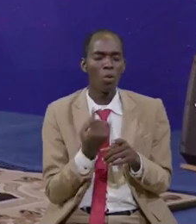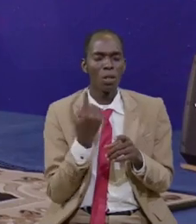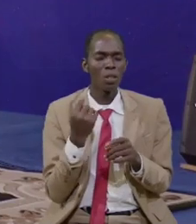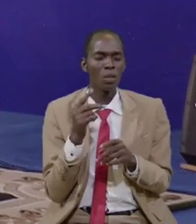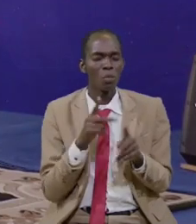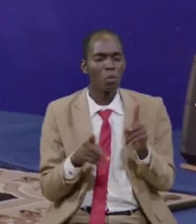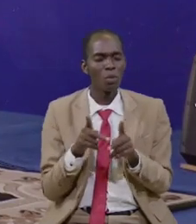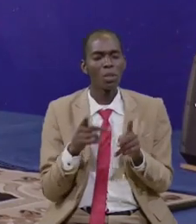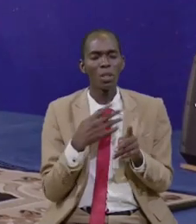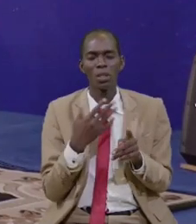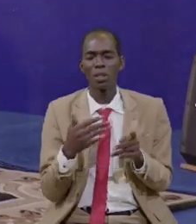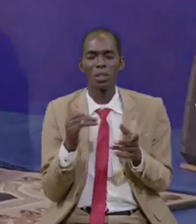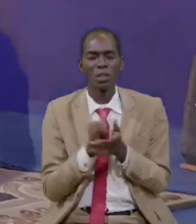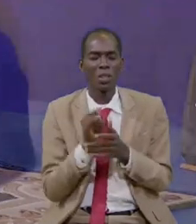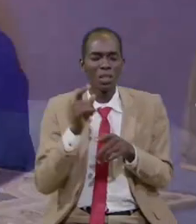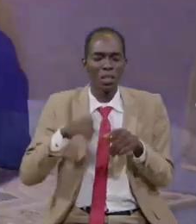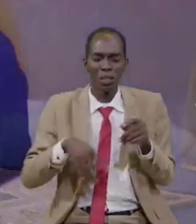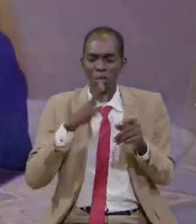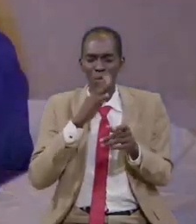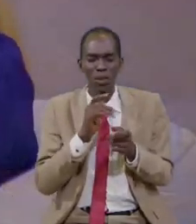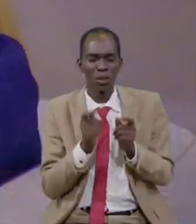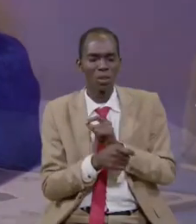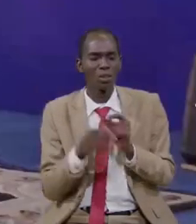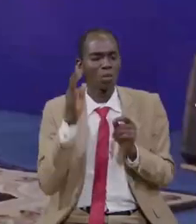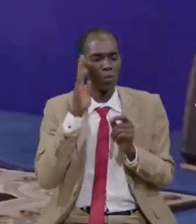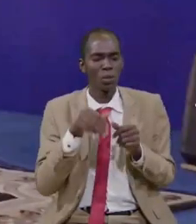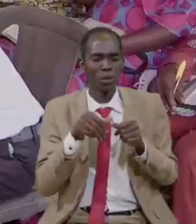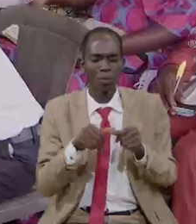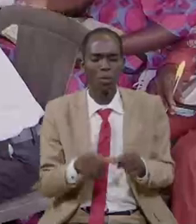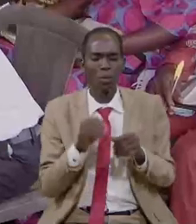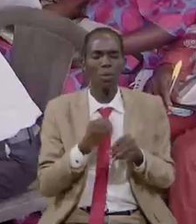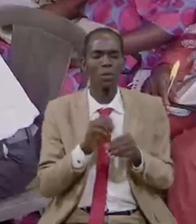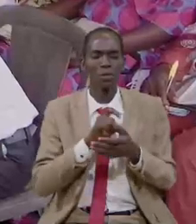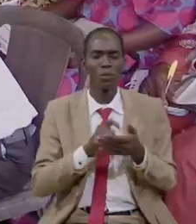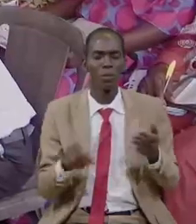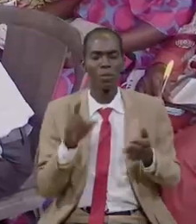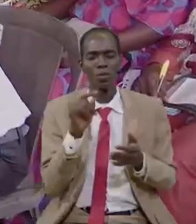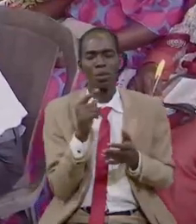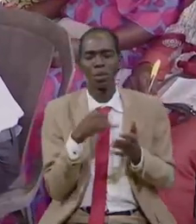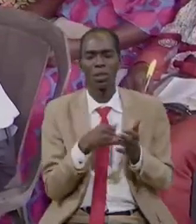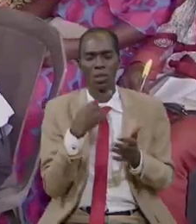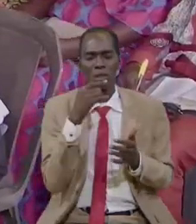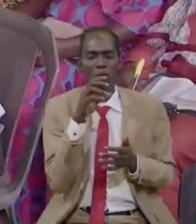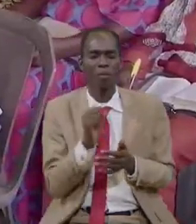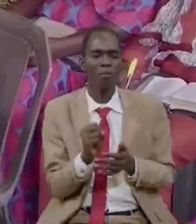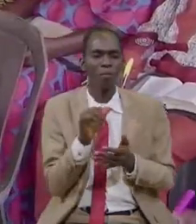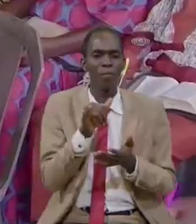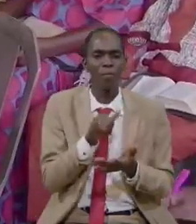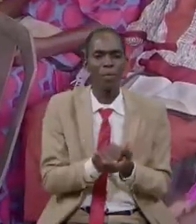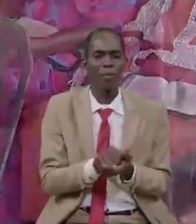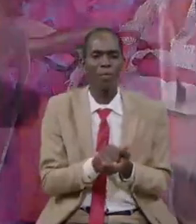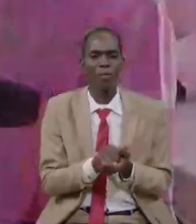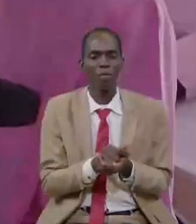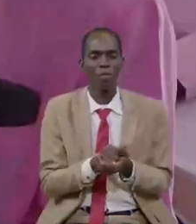choses qui ne peuvent être ébranlées vont rester. Verset 28 dit: c'est pourquoi recevant